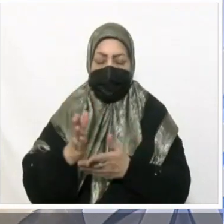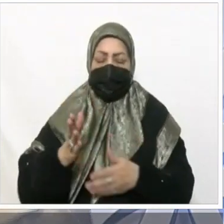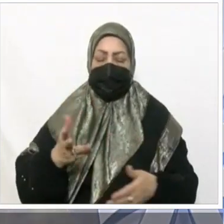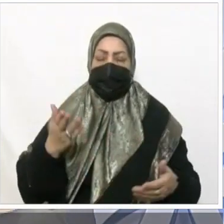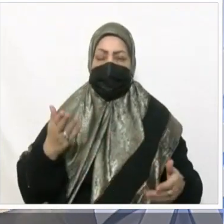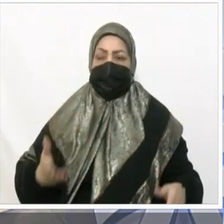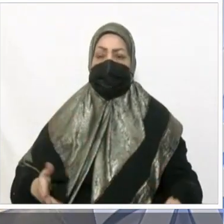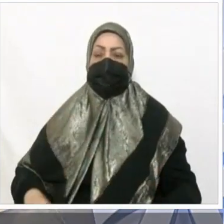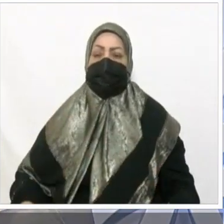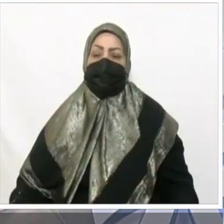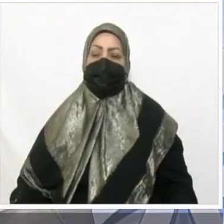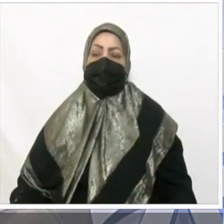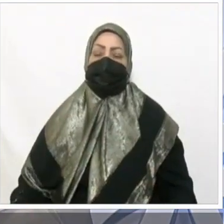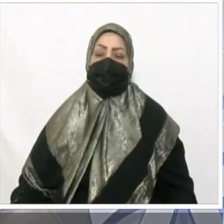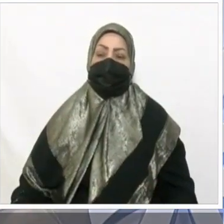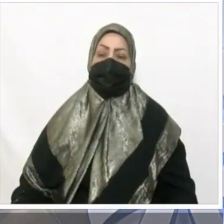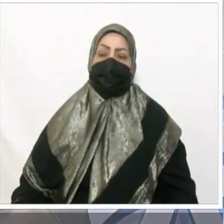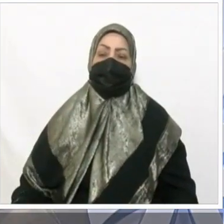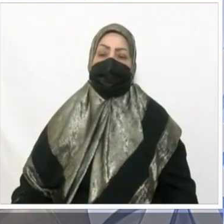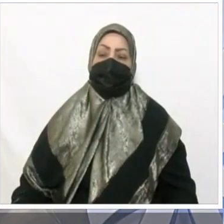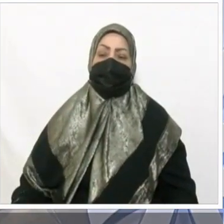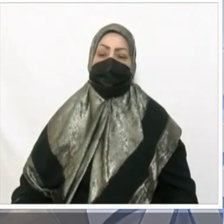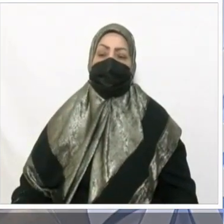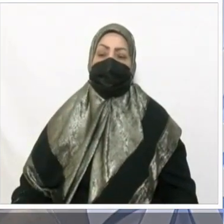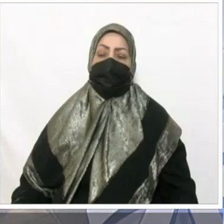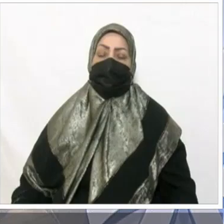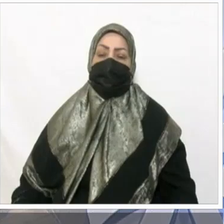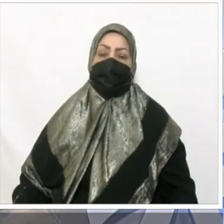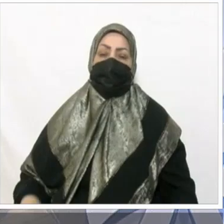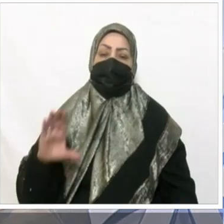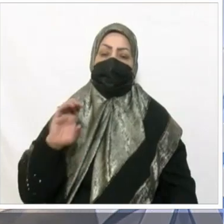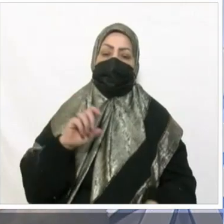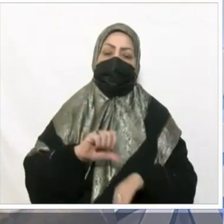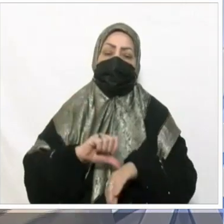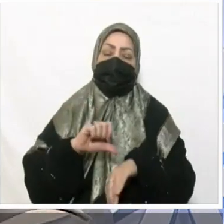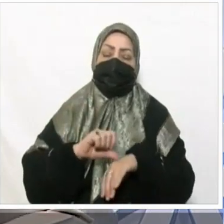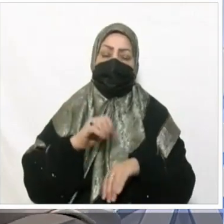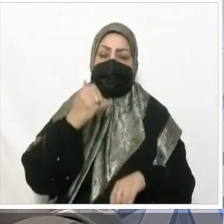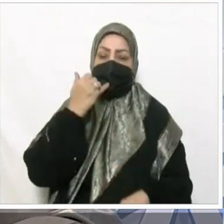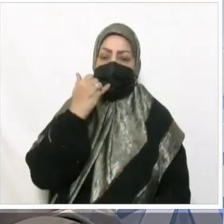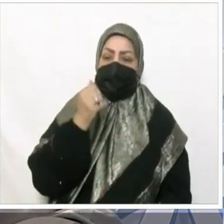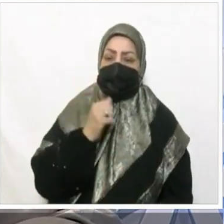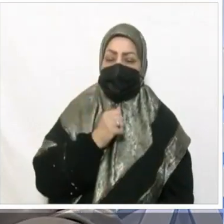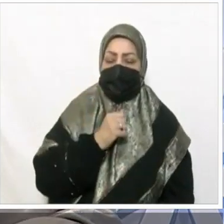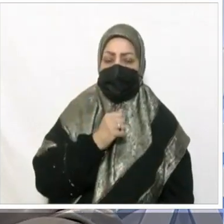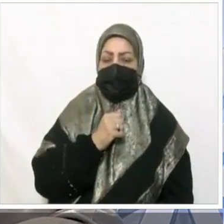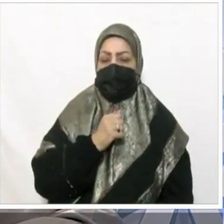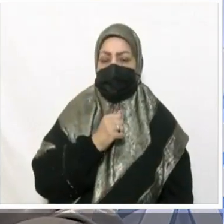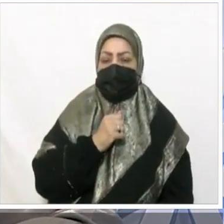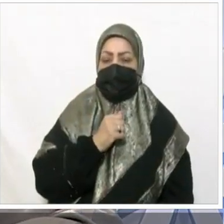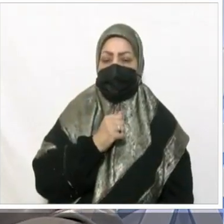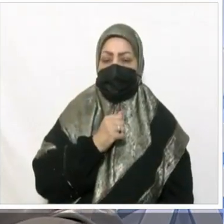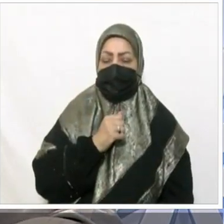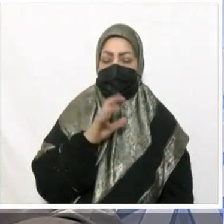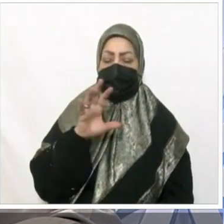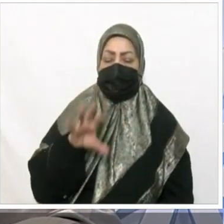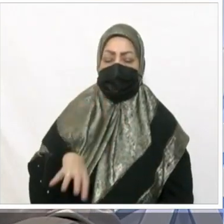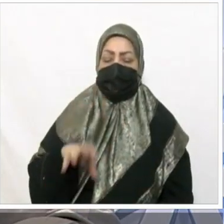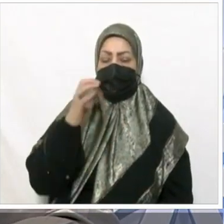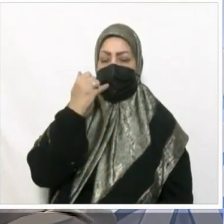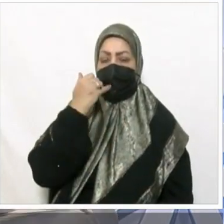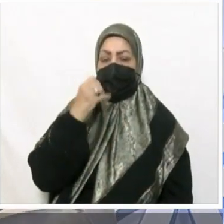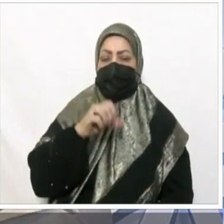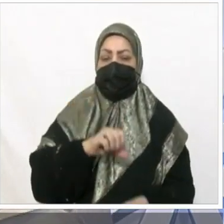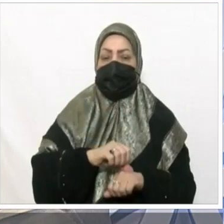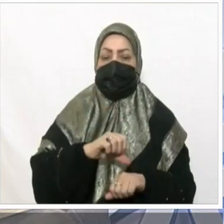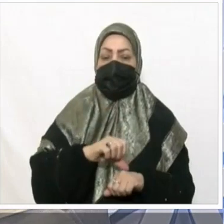يبارك فيك سيد أحمد تفضل. بلاي استفسار بسيط وبلاي. نعم. أنا عندي الوالدة عندها طبعا